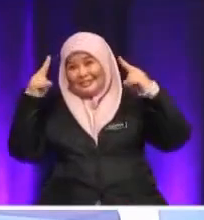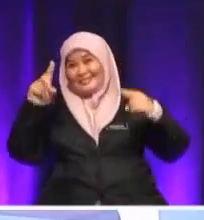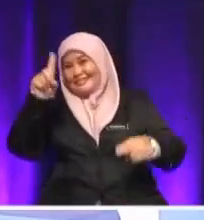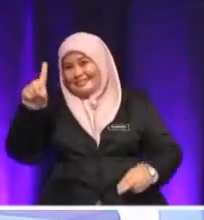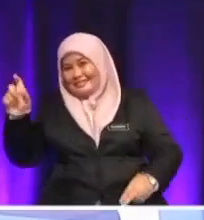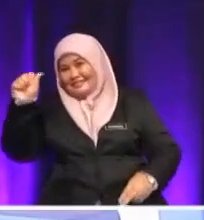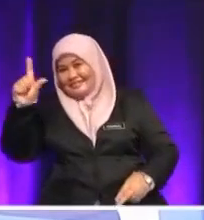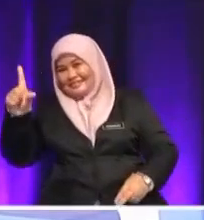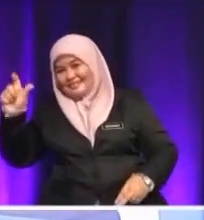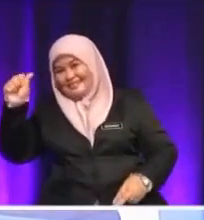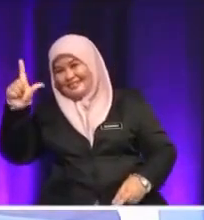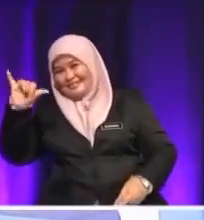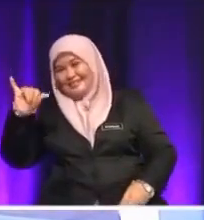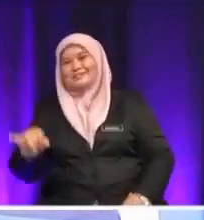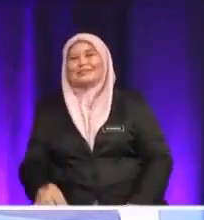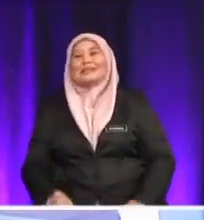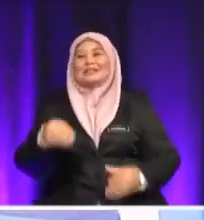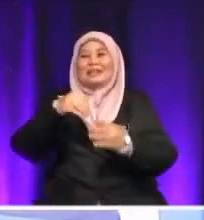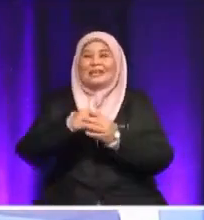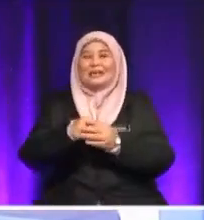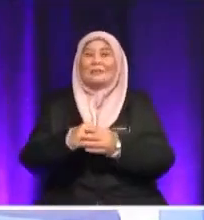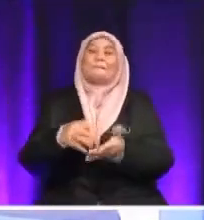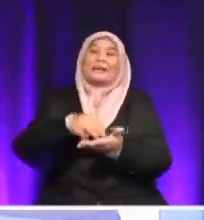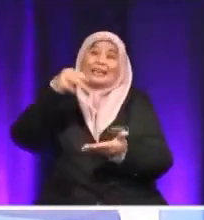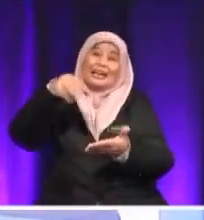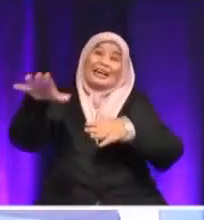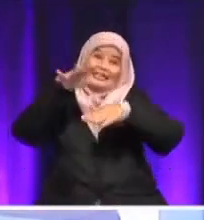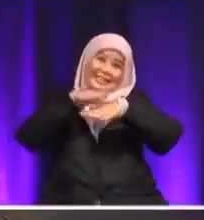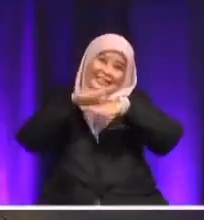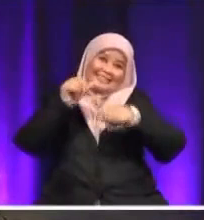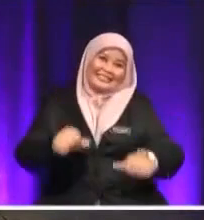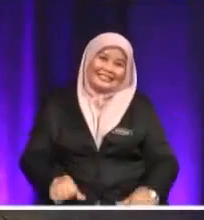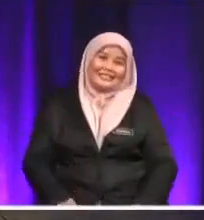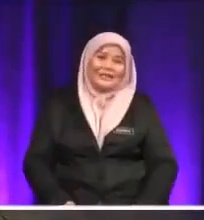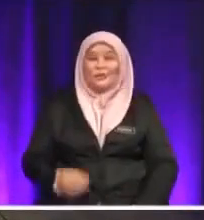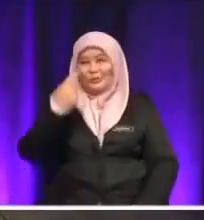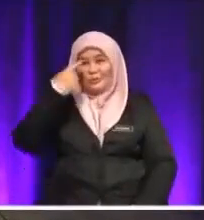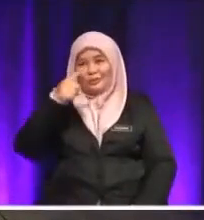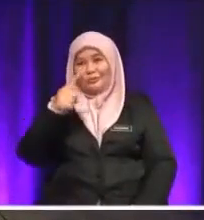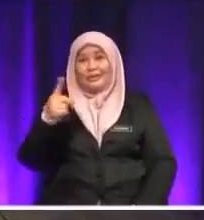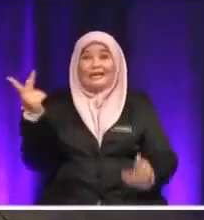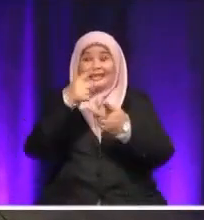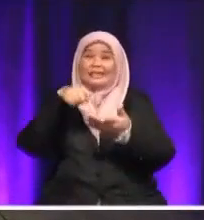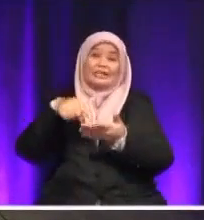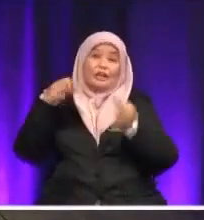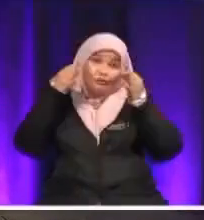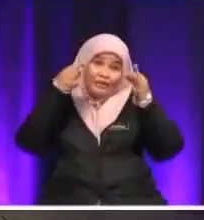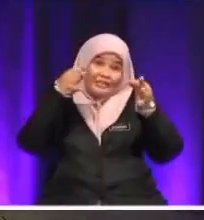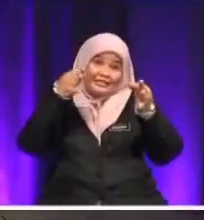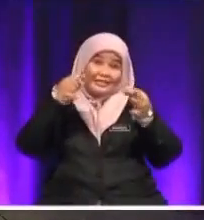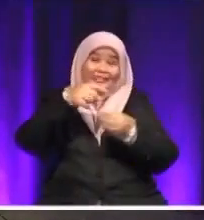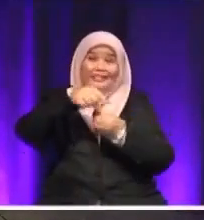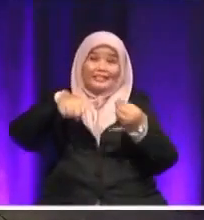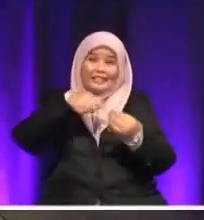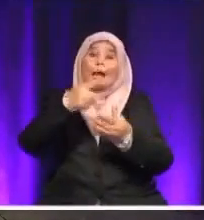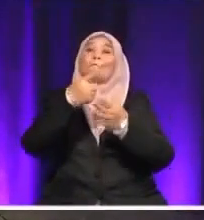kita Ustaz Muhammad Zazali dalam slot Menengah Atas. Okey Ustaz, untuk segmen ini kita nak fokuskan tentang apa pula?